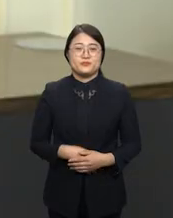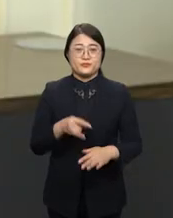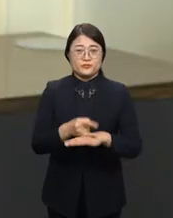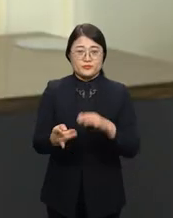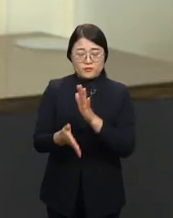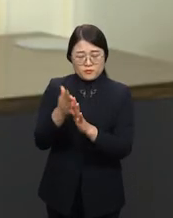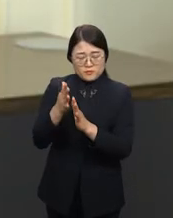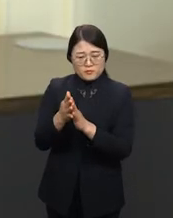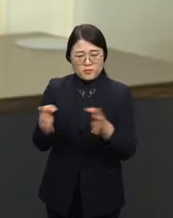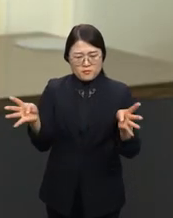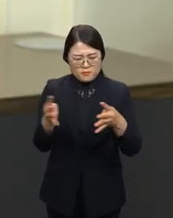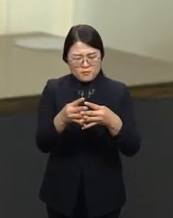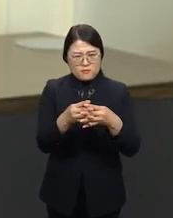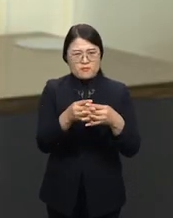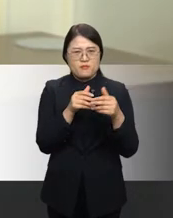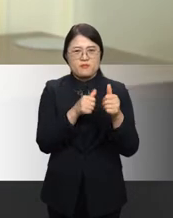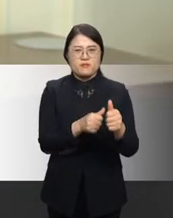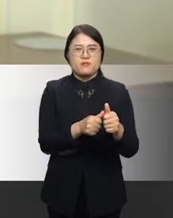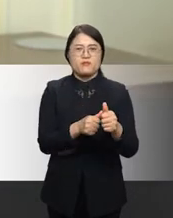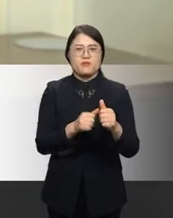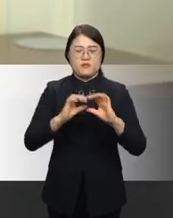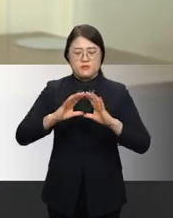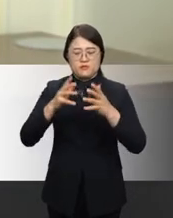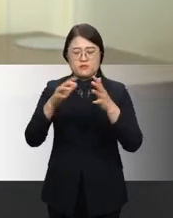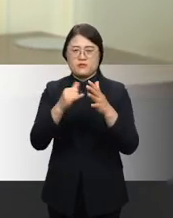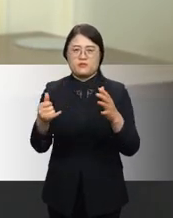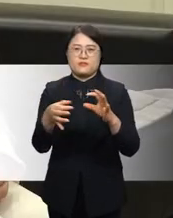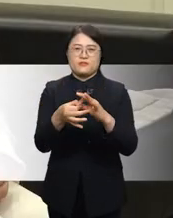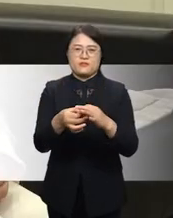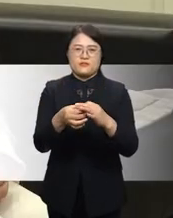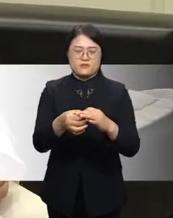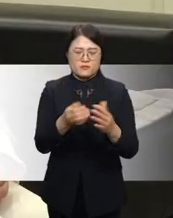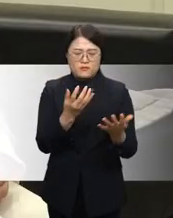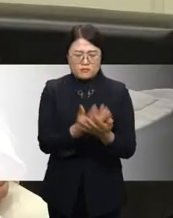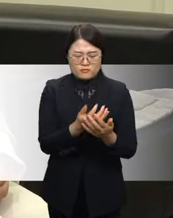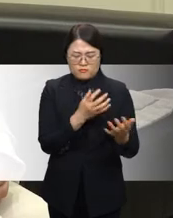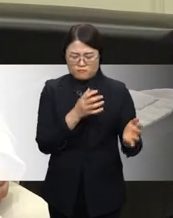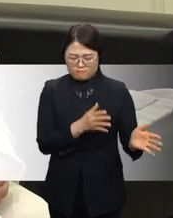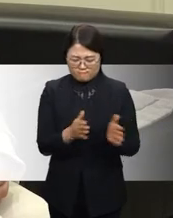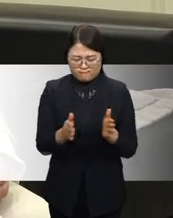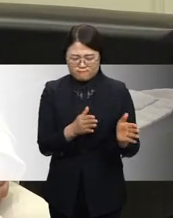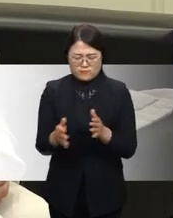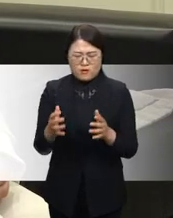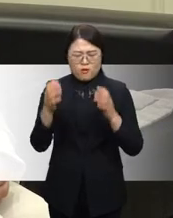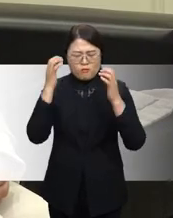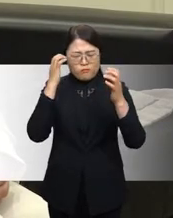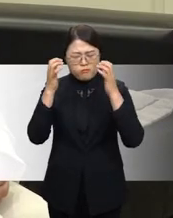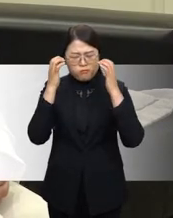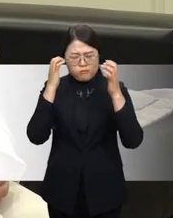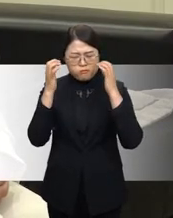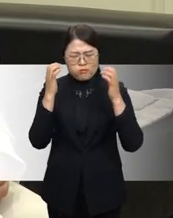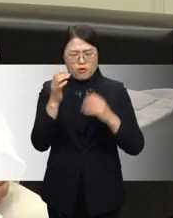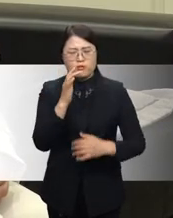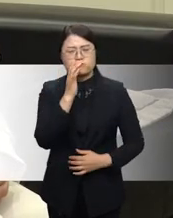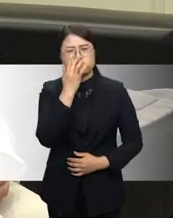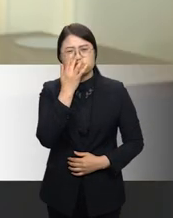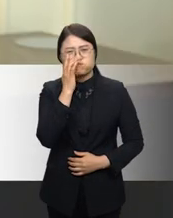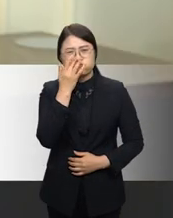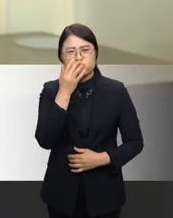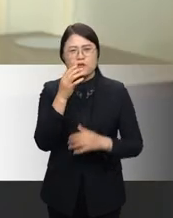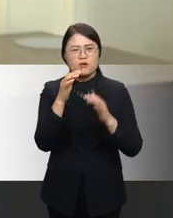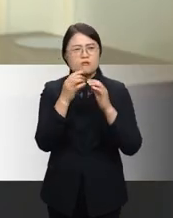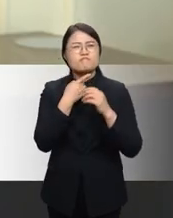시에서는 이번 협약을 통해 국제 가족관계 신고에 필요한 번역이나 복잡한 서류 준비에 어려움을